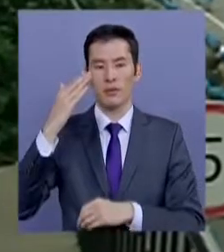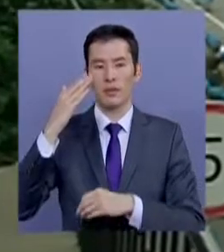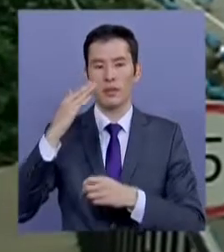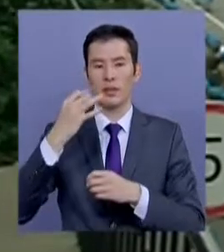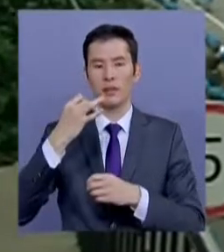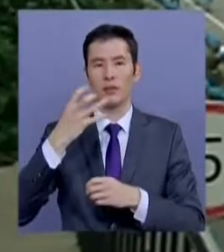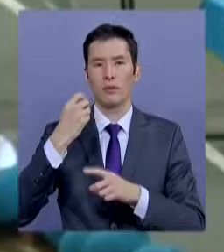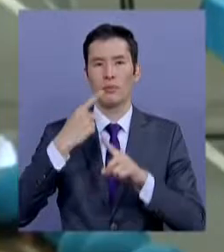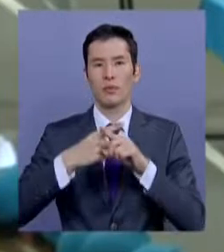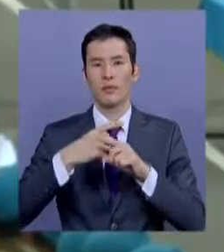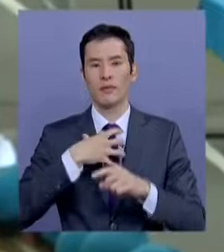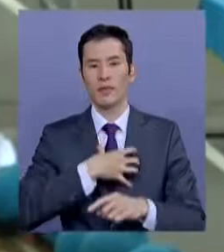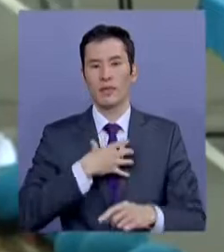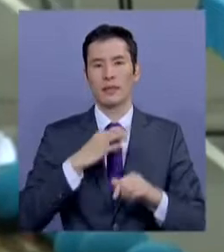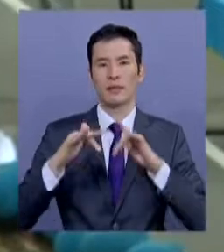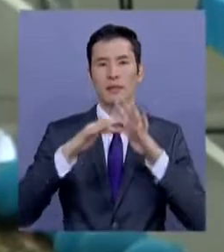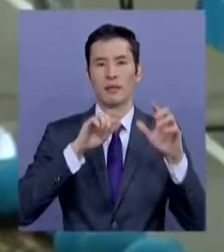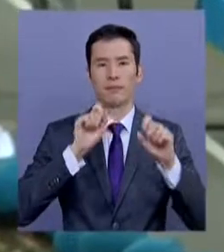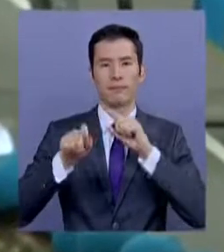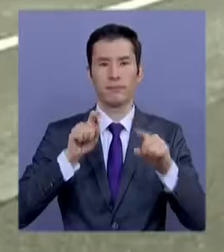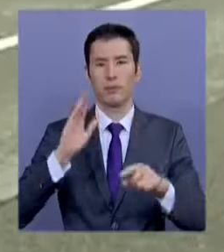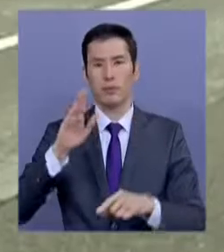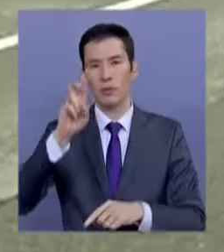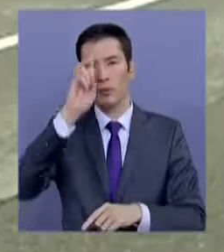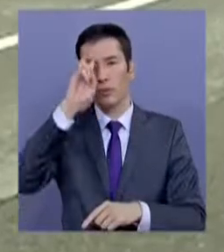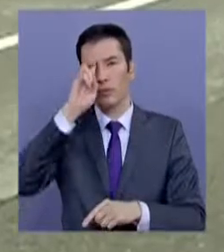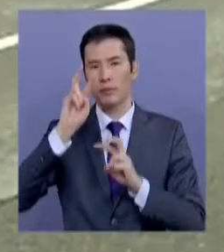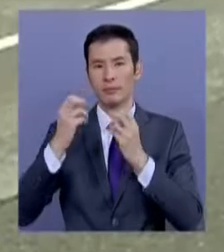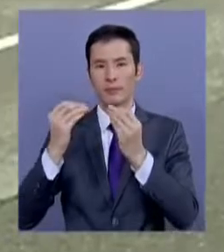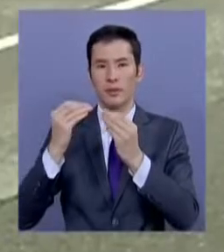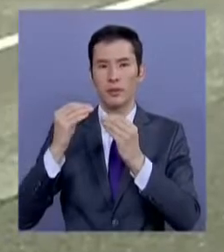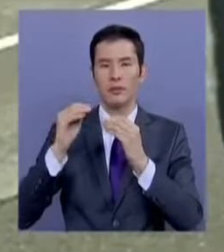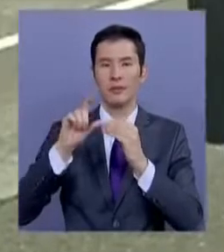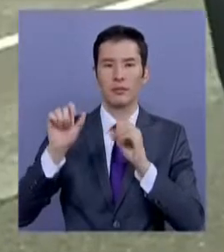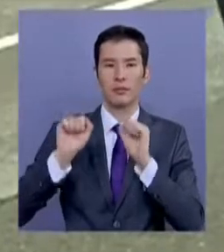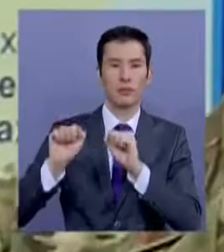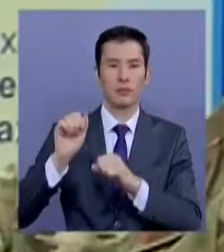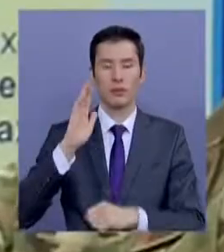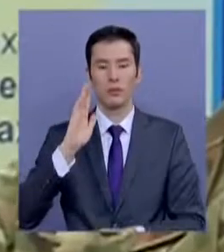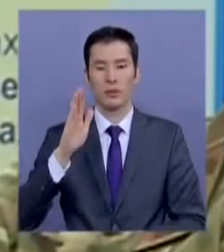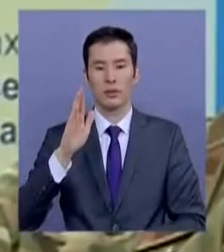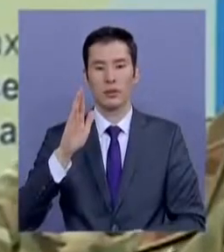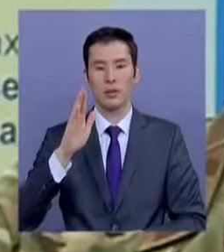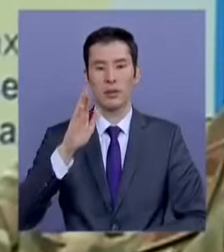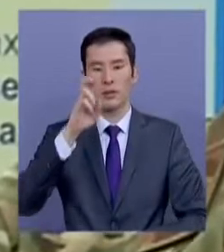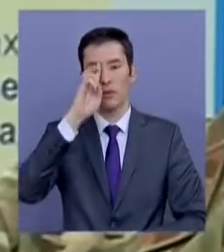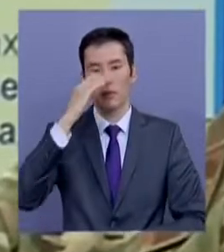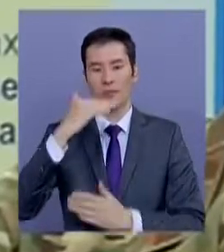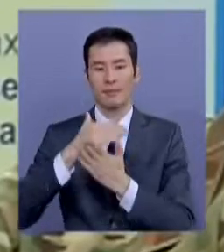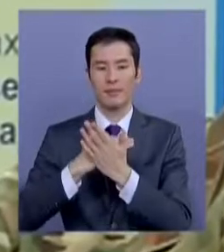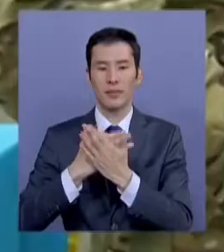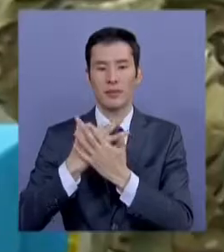маңызды нысандардың қауіпсіздігін қамтамасыз етіп, мемлекеттік эталондарды күзетеді. Мемлекеттік протоколдық іс-шараларға